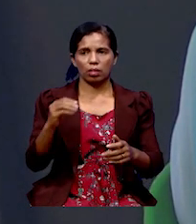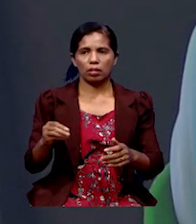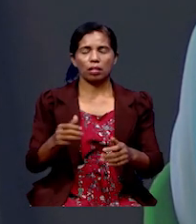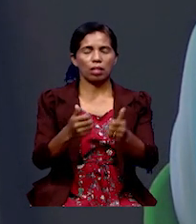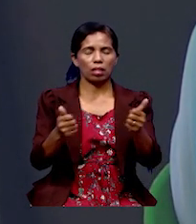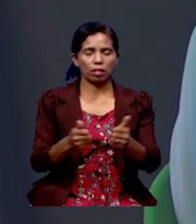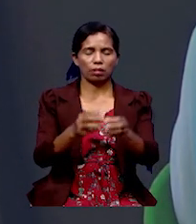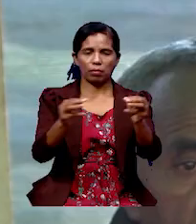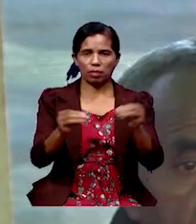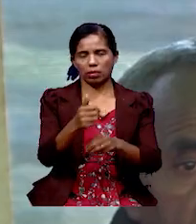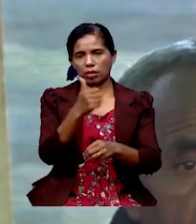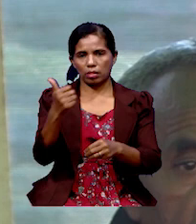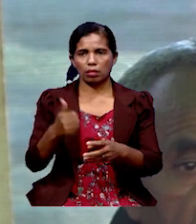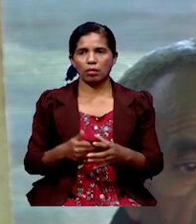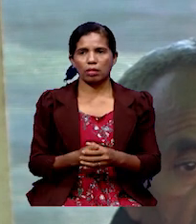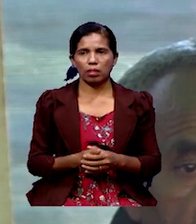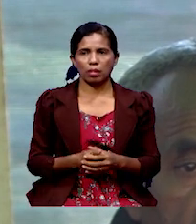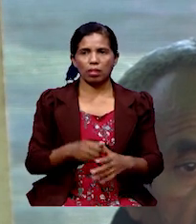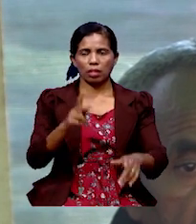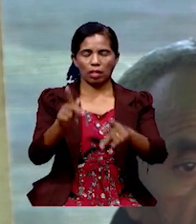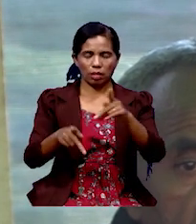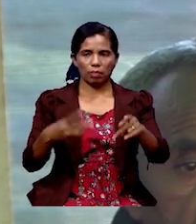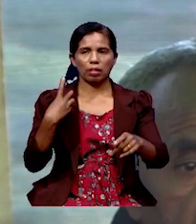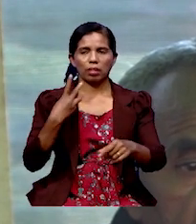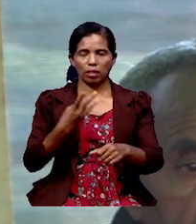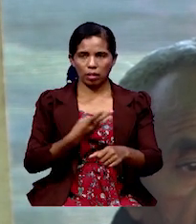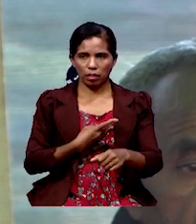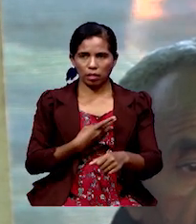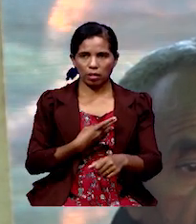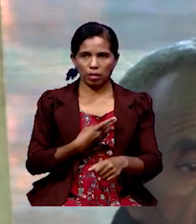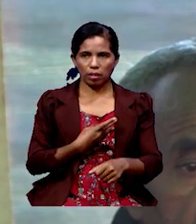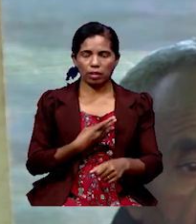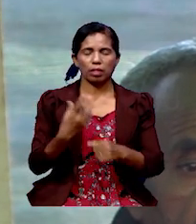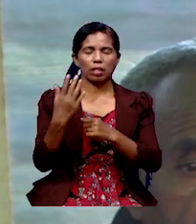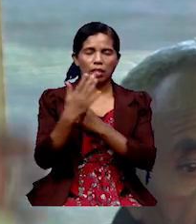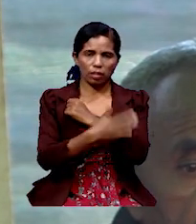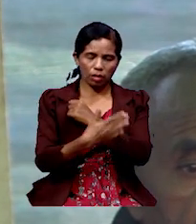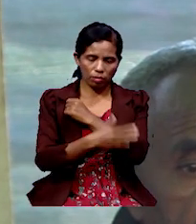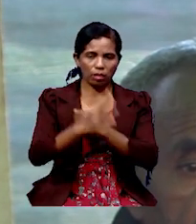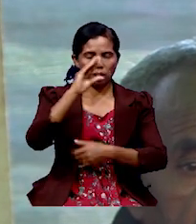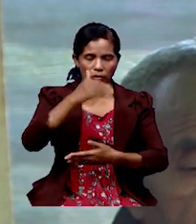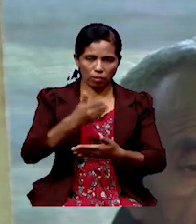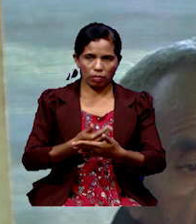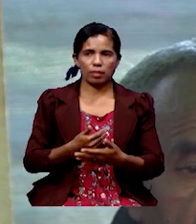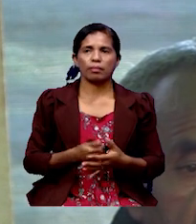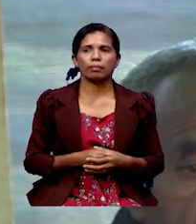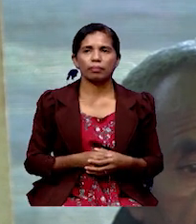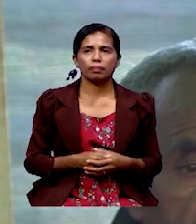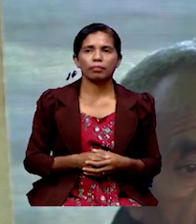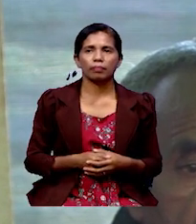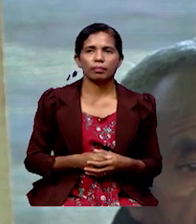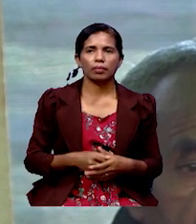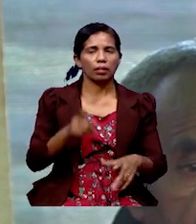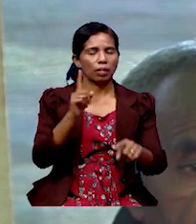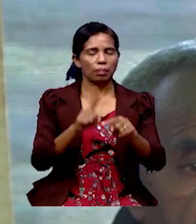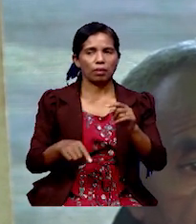arti risua et sirselu pogu ida nei tenia ita ne rai dene ne oa ita ne pogu ida nei ne oa la